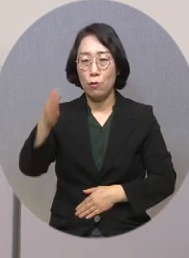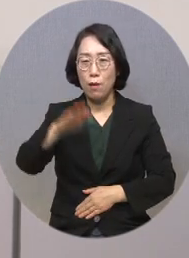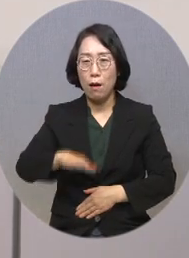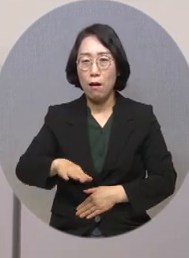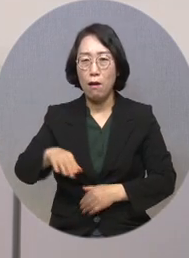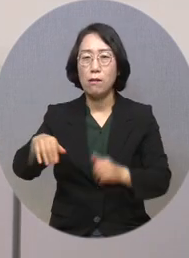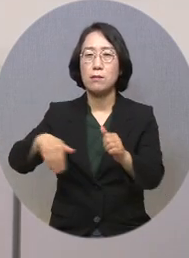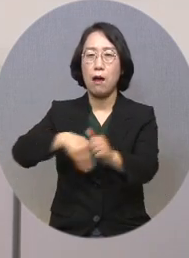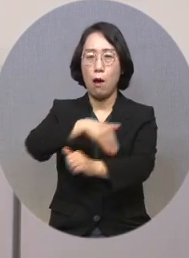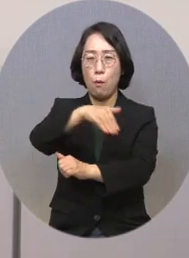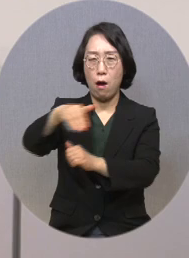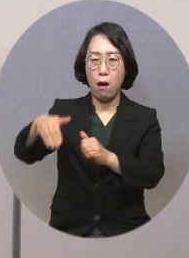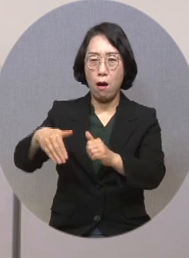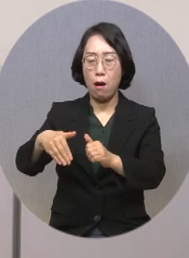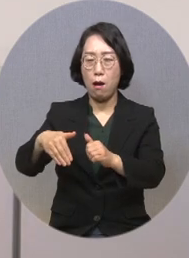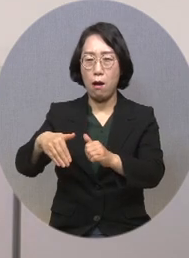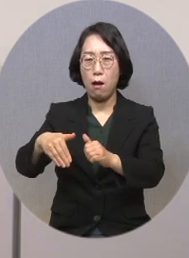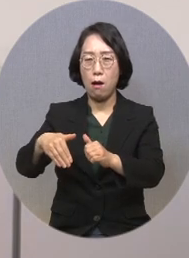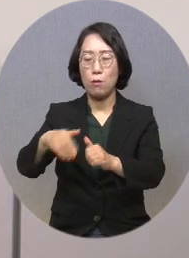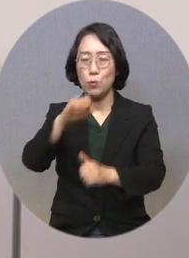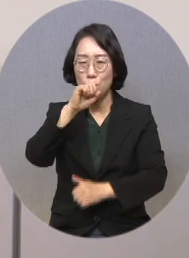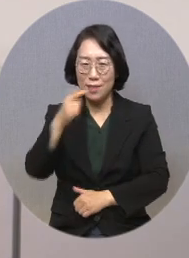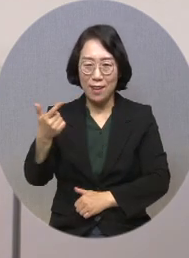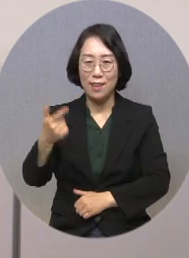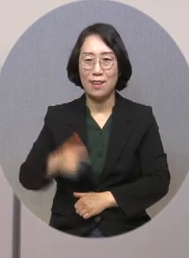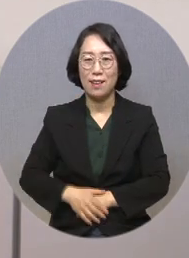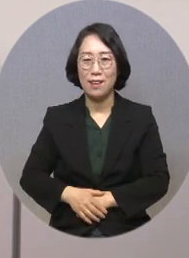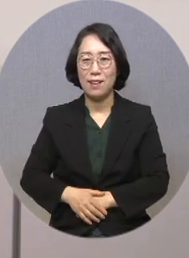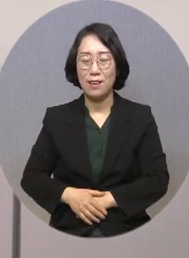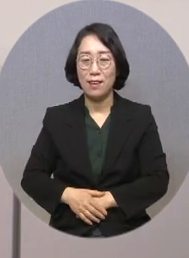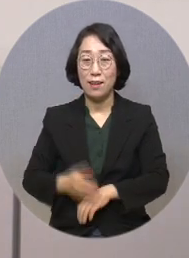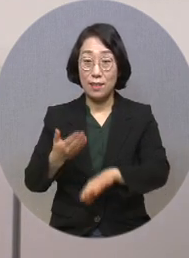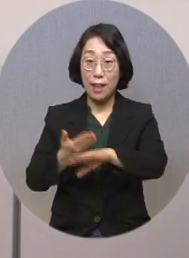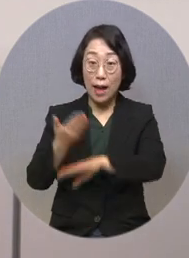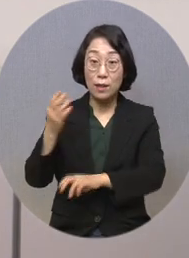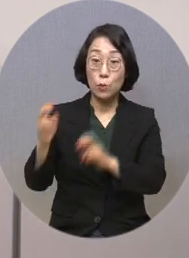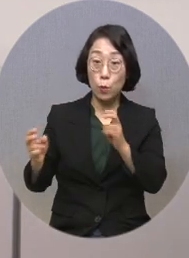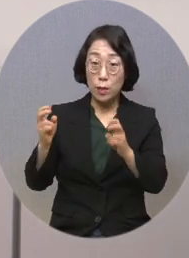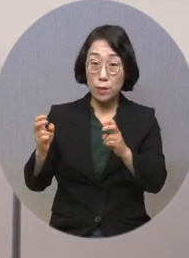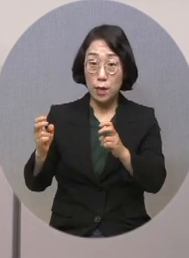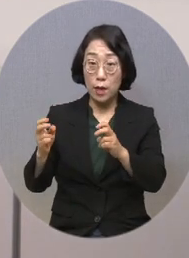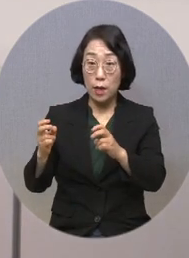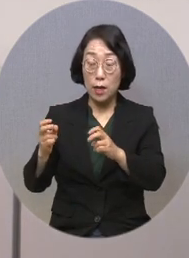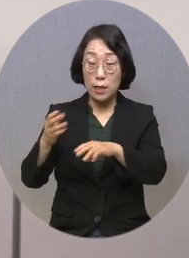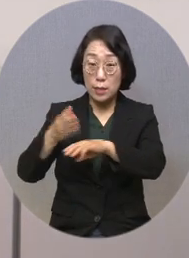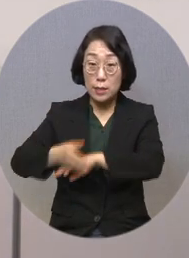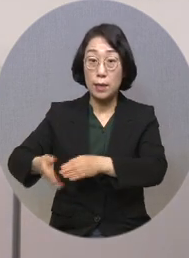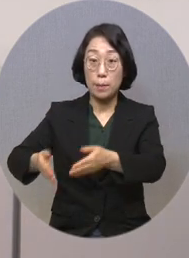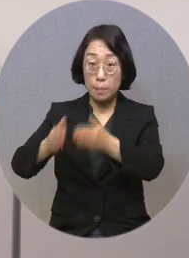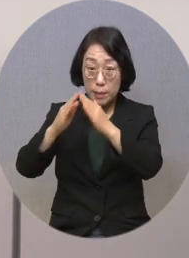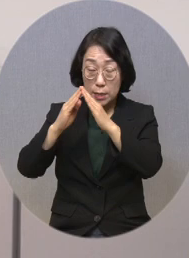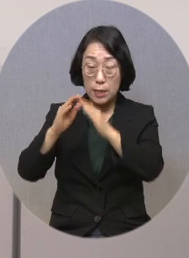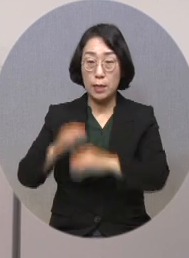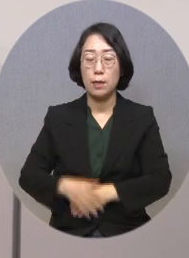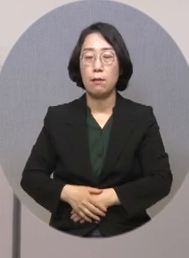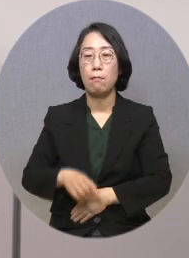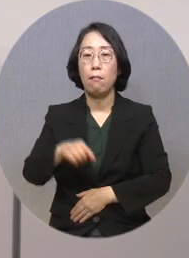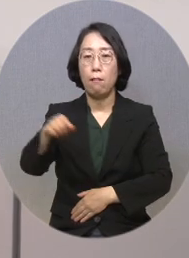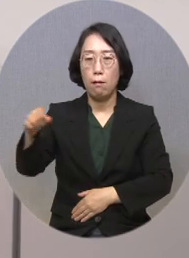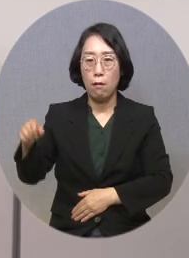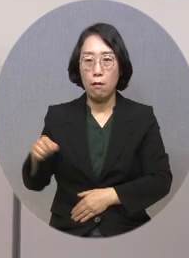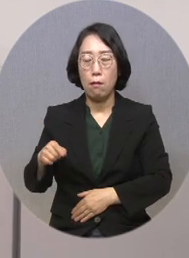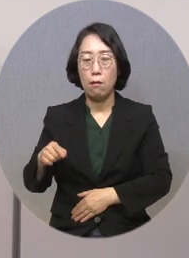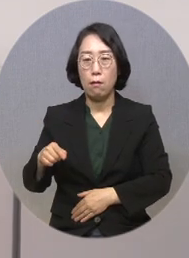시장의 평가는 냉혹했습니다. 후발주자였던 업체가 기업과 함께 무료로 그 사이버